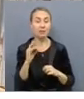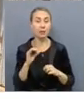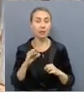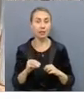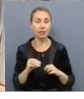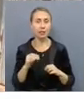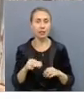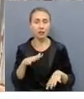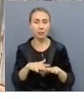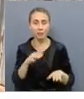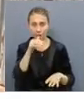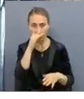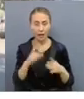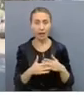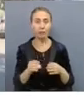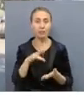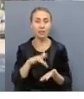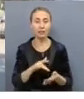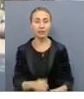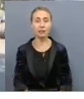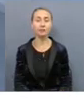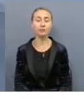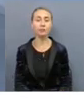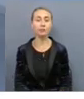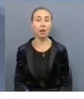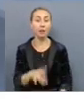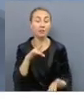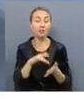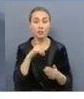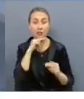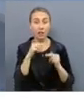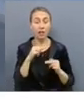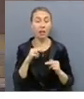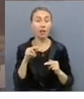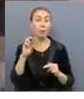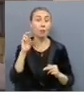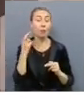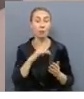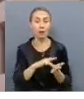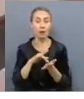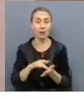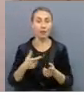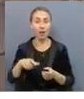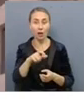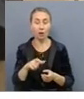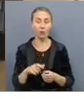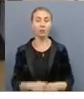густонаселенных престоличных аулах? В центре внимания курорт Бурабай, дороги, вода, квартиры.